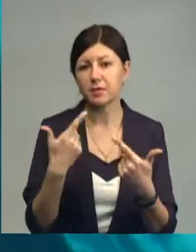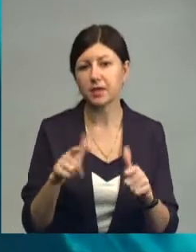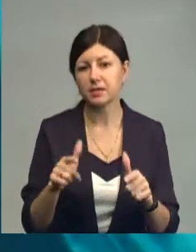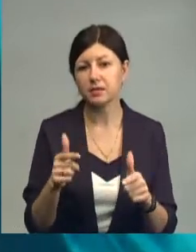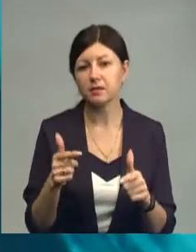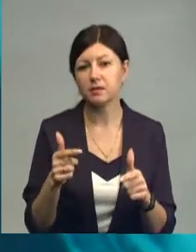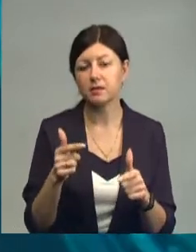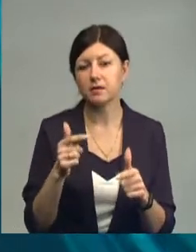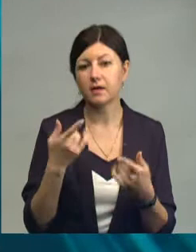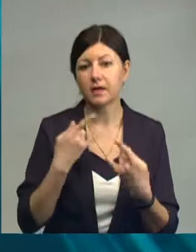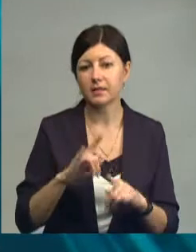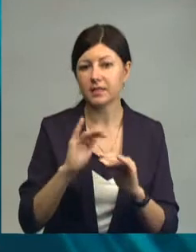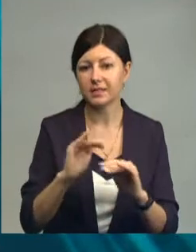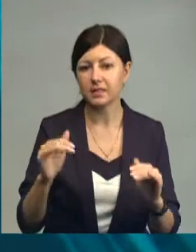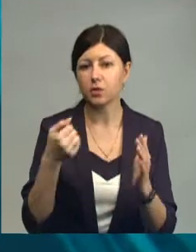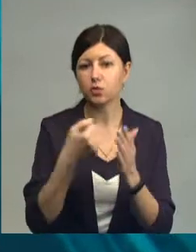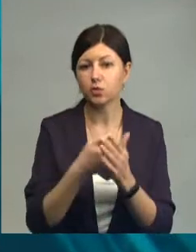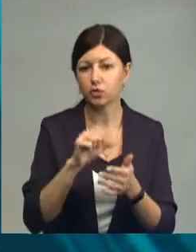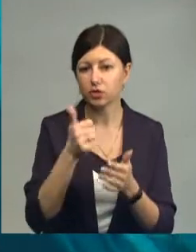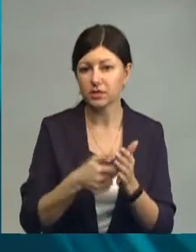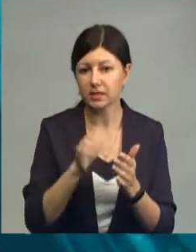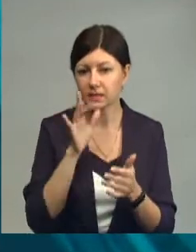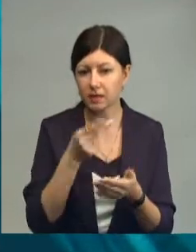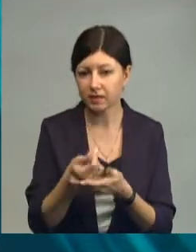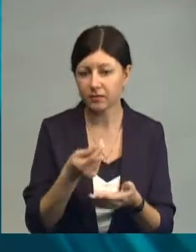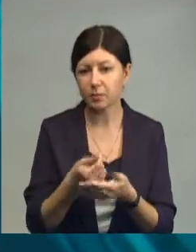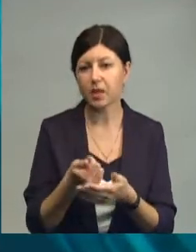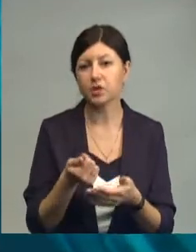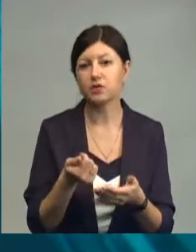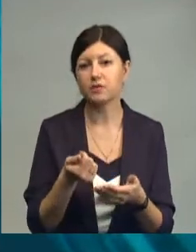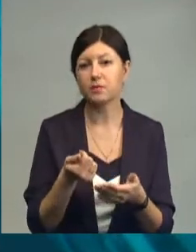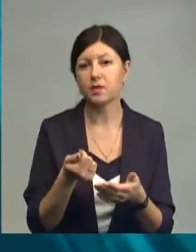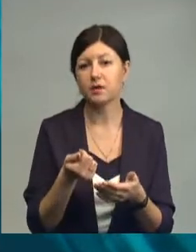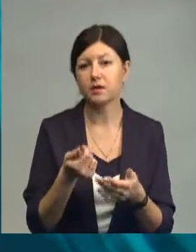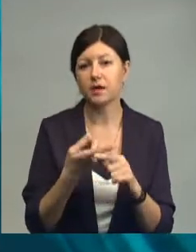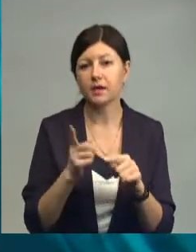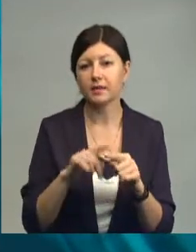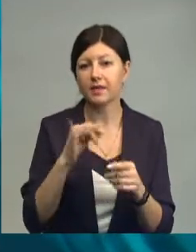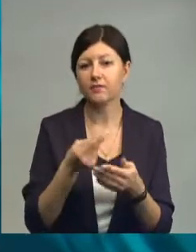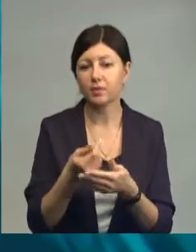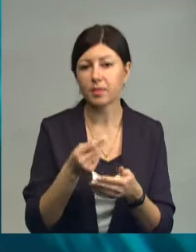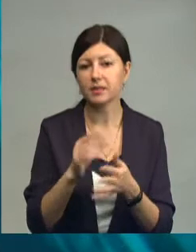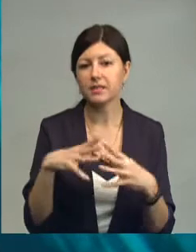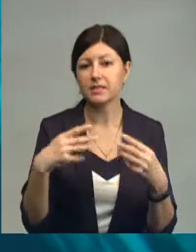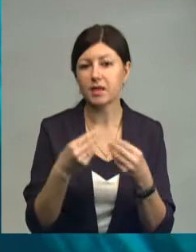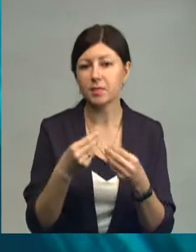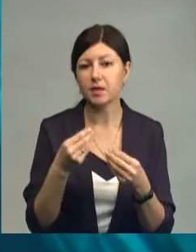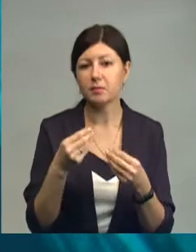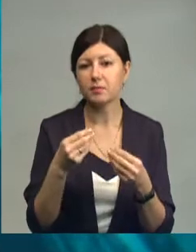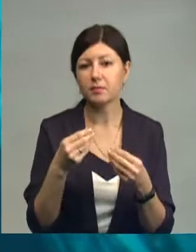родились дети до 16 лет мы выплачиваем это и выплаты семьям где